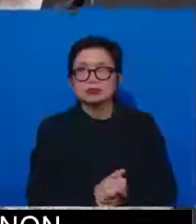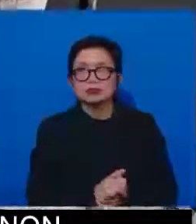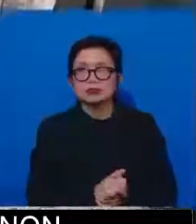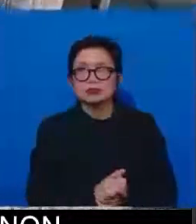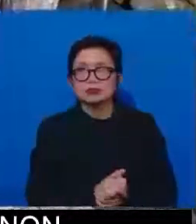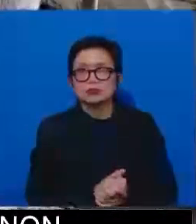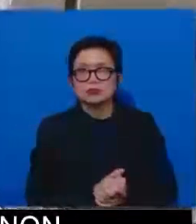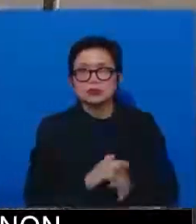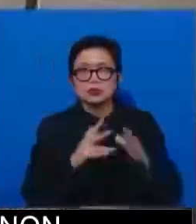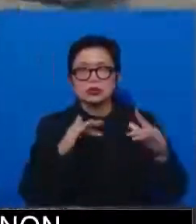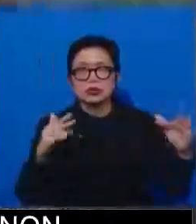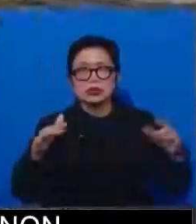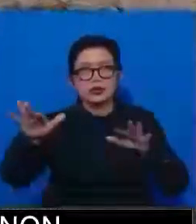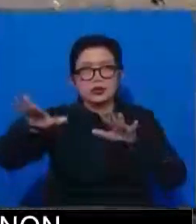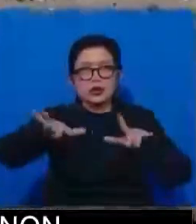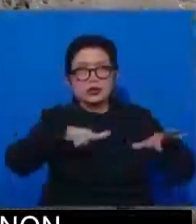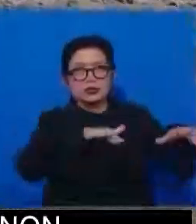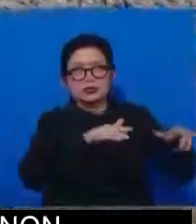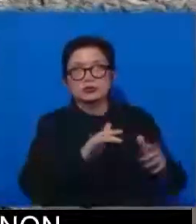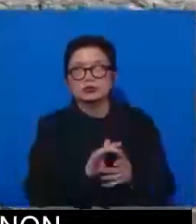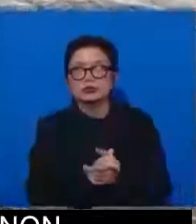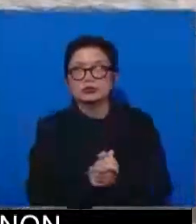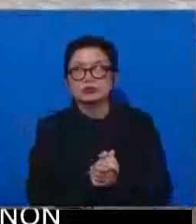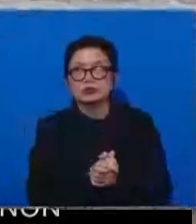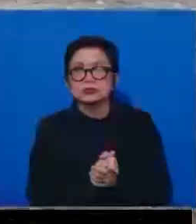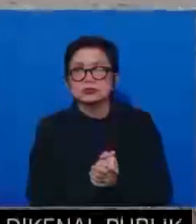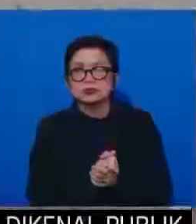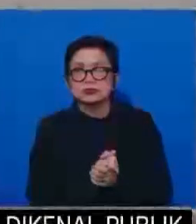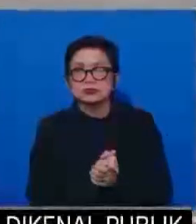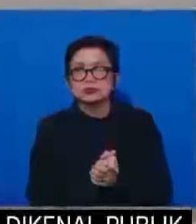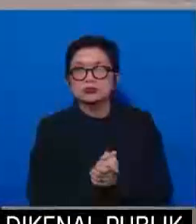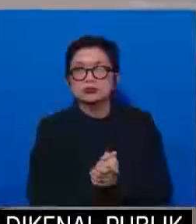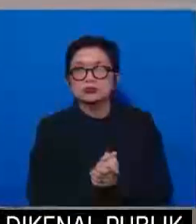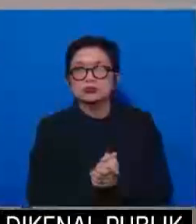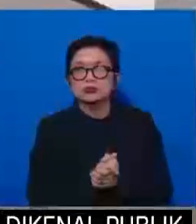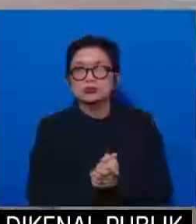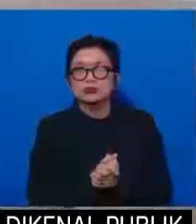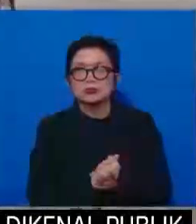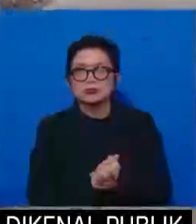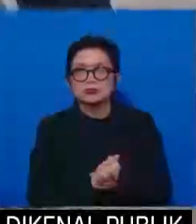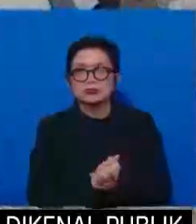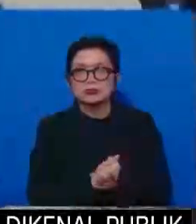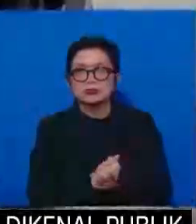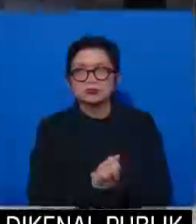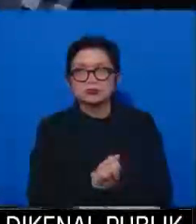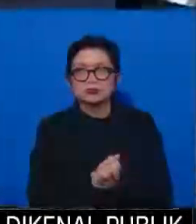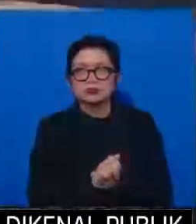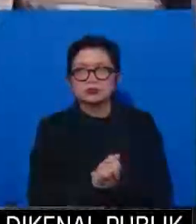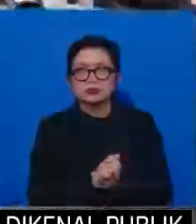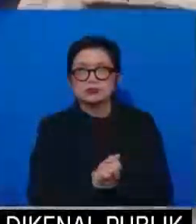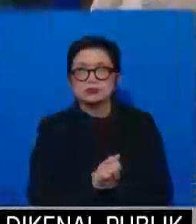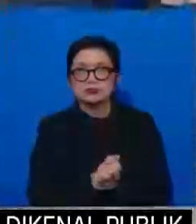masih muda ya, baru dari laut, mungkin baru berapa hari. Untuk dinaikkan nanti dimasukkan ke ini ya, Pak ya.